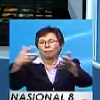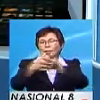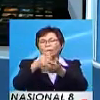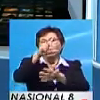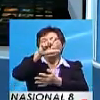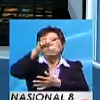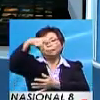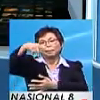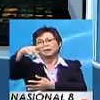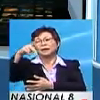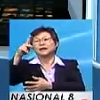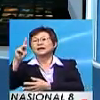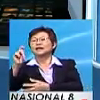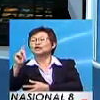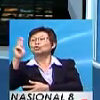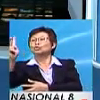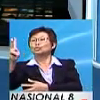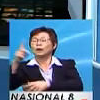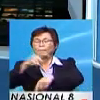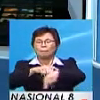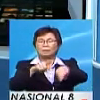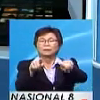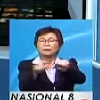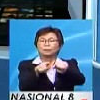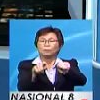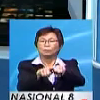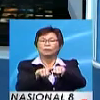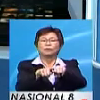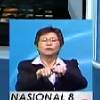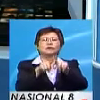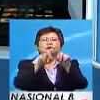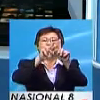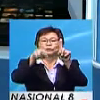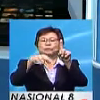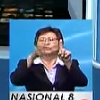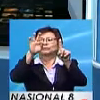LPT bagi Temp samau4